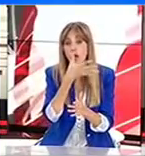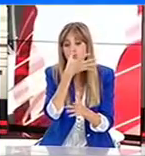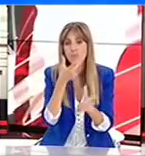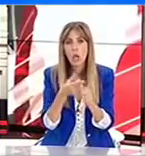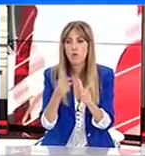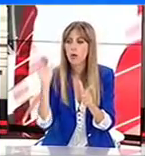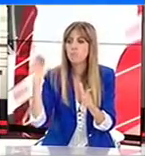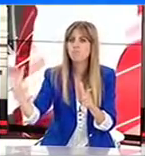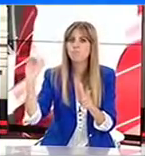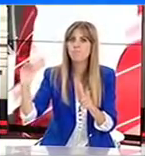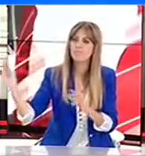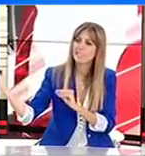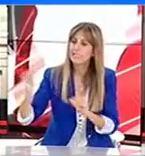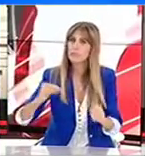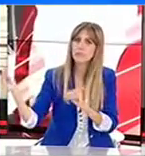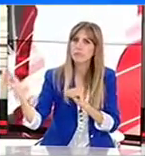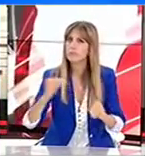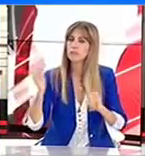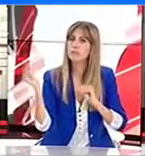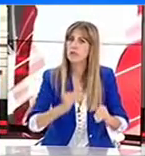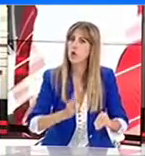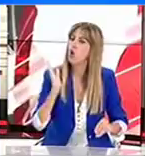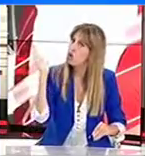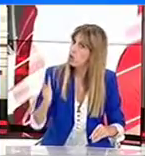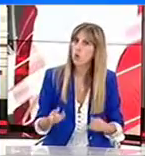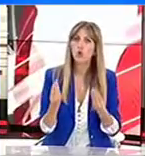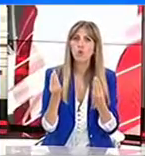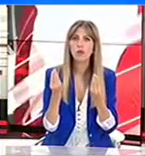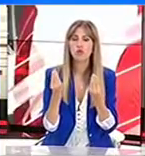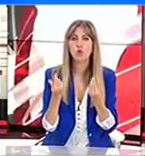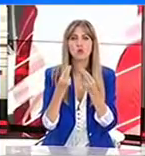επόμενο διάστημα να βρούμε μια λύση με την ΕΛΒΟ και να επαναλειτουργήσει.